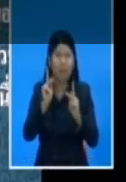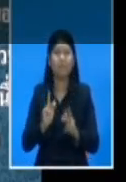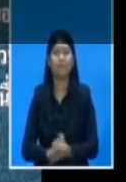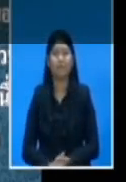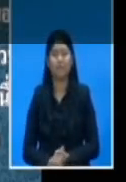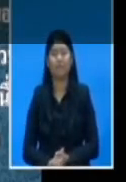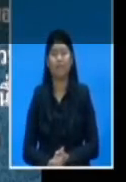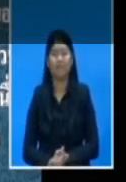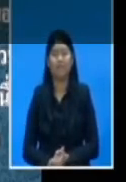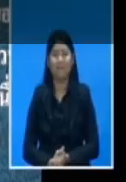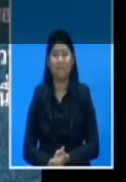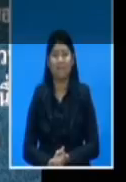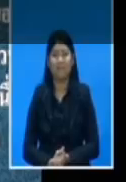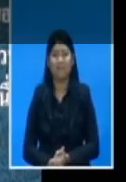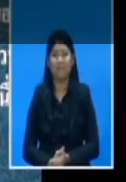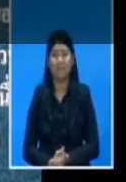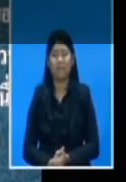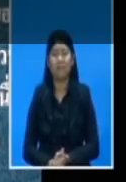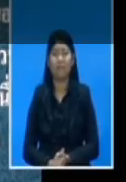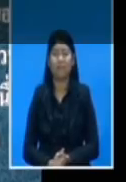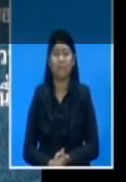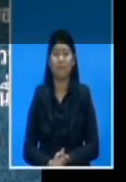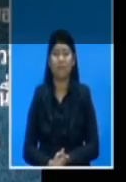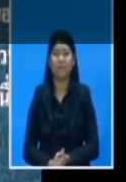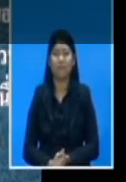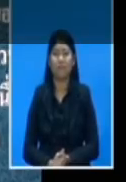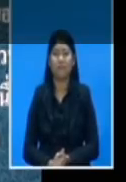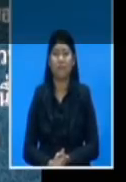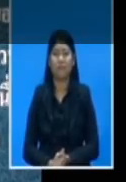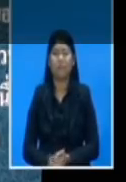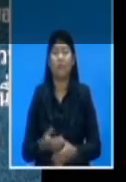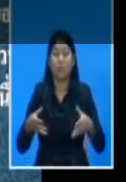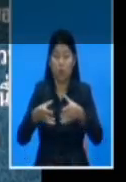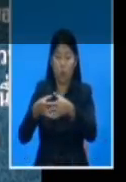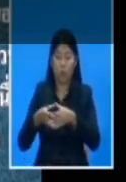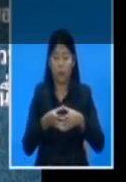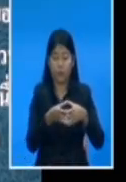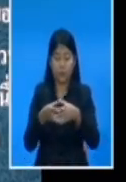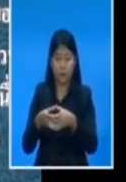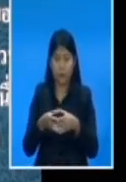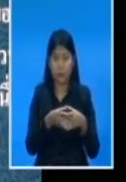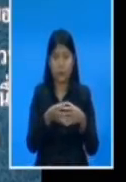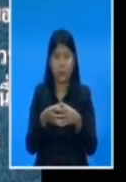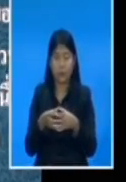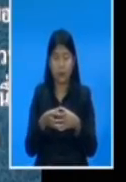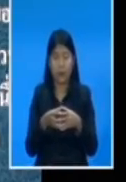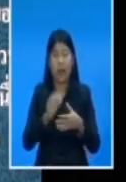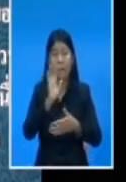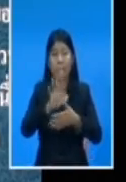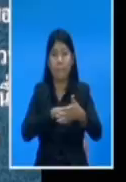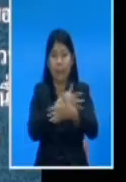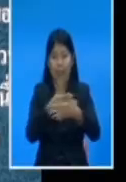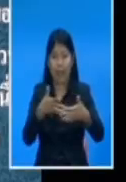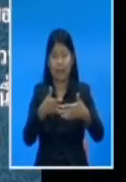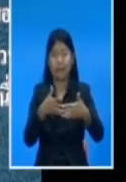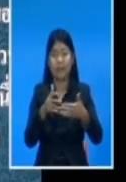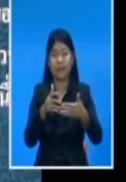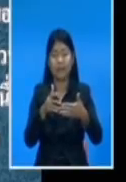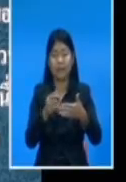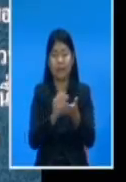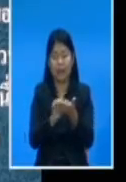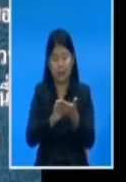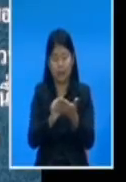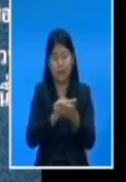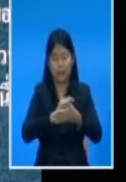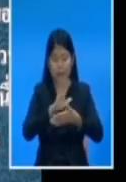ขณะนี้คณะนี้ได้ถอดแบบเขียนแผนเหล่านี้เสร็จ